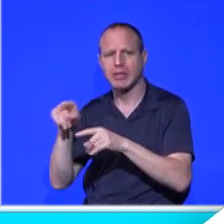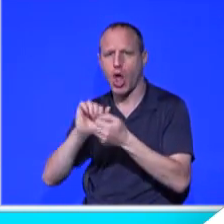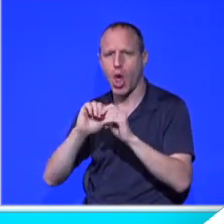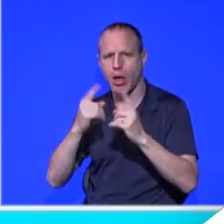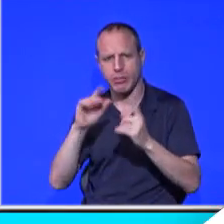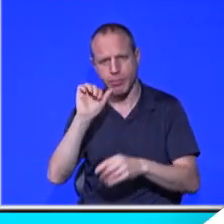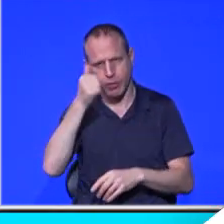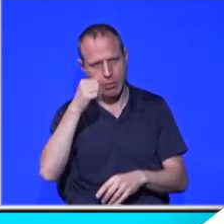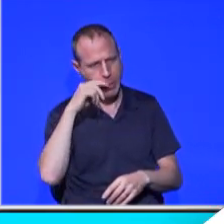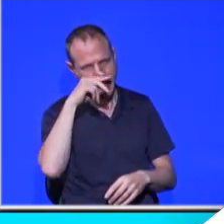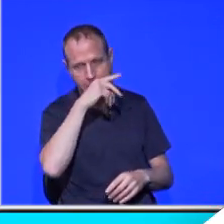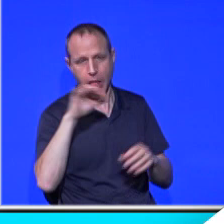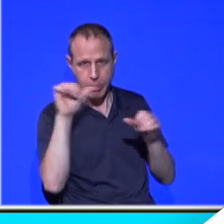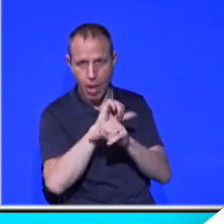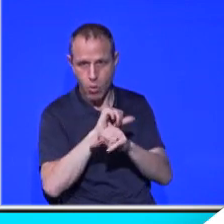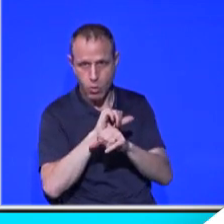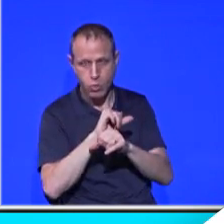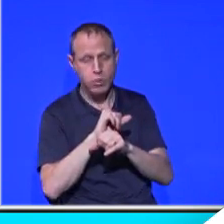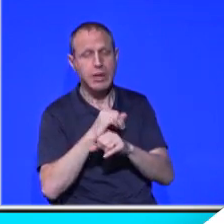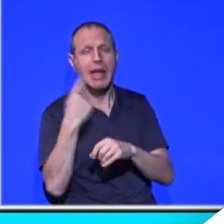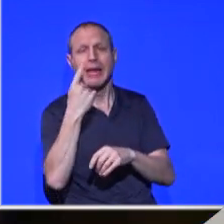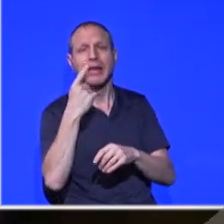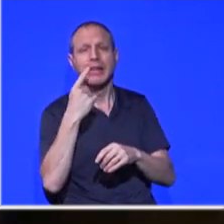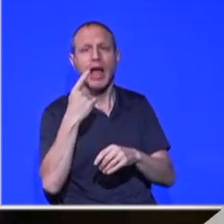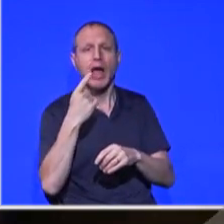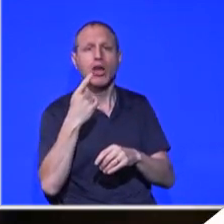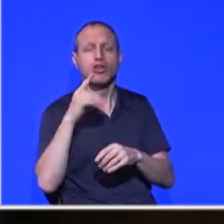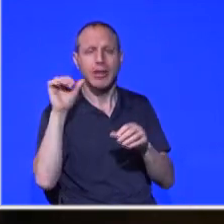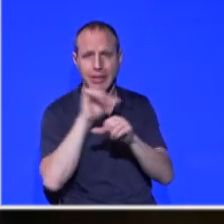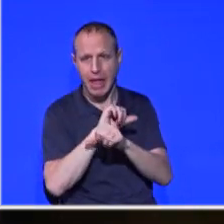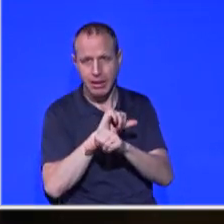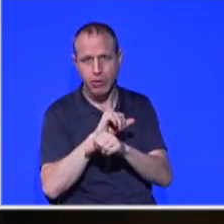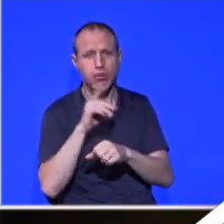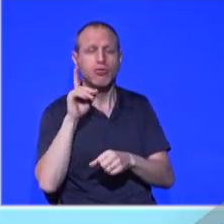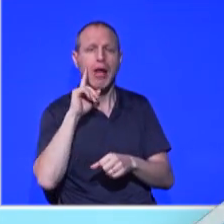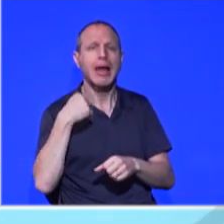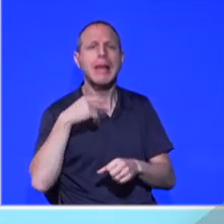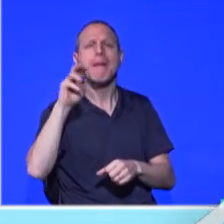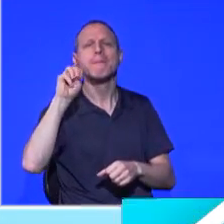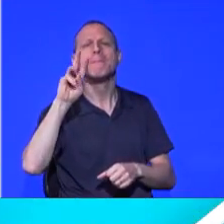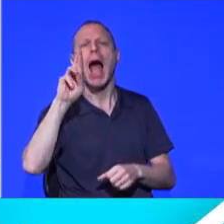קודם כל, הטעות היחידה שטעית בכל הדיספוזיציה שלך זה שקראת לי מר בורג, כל השאר הוא ממש בסדר.